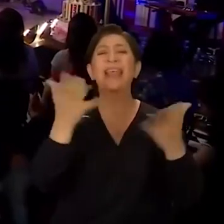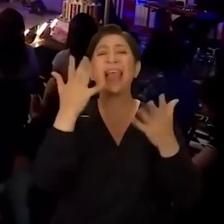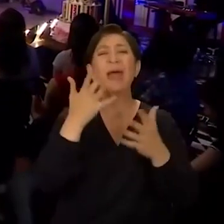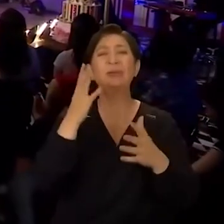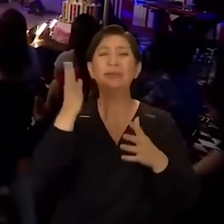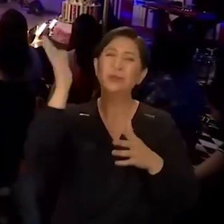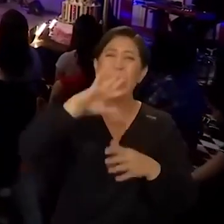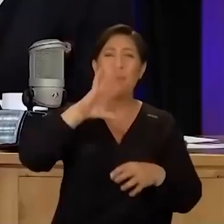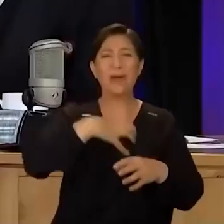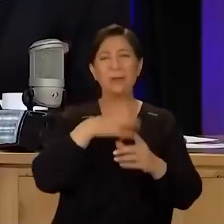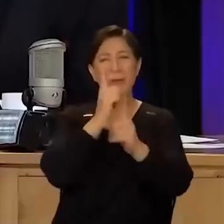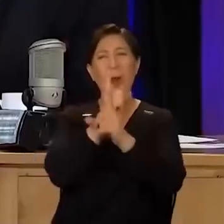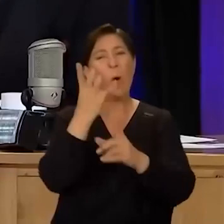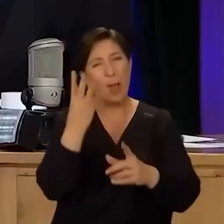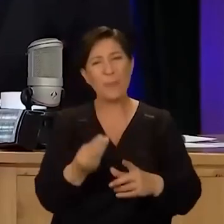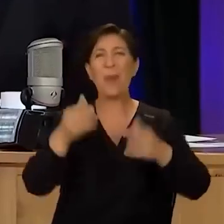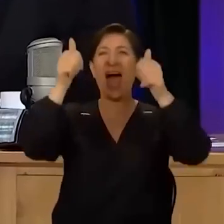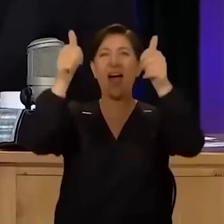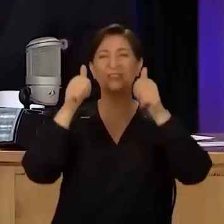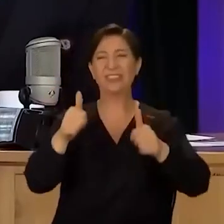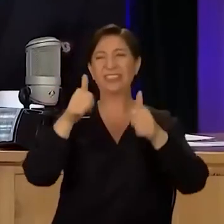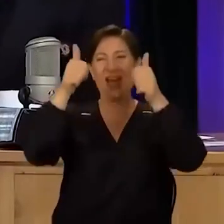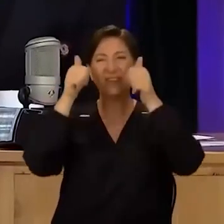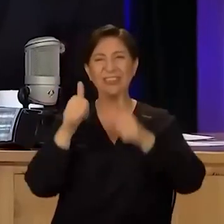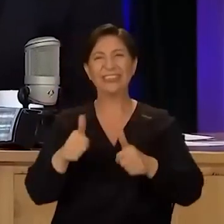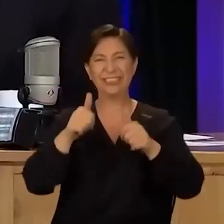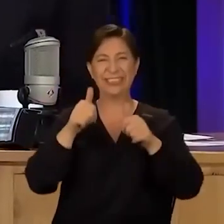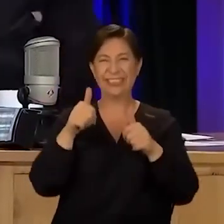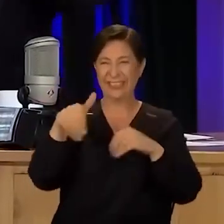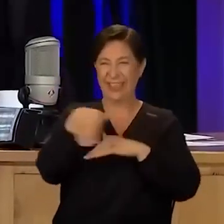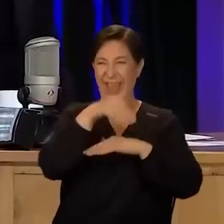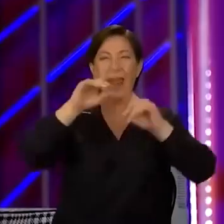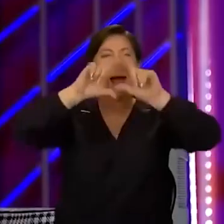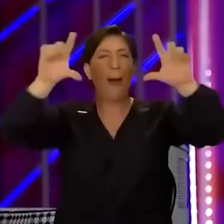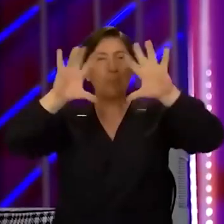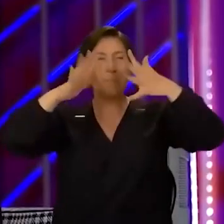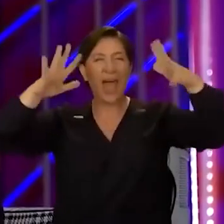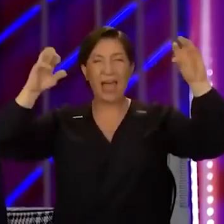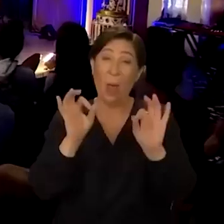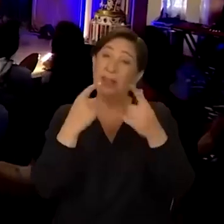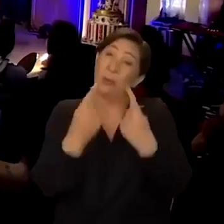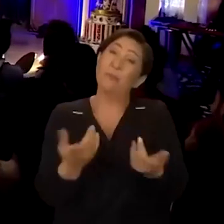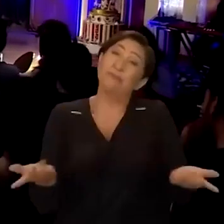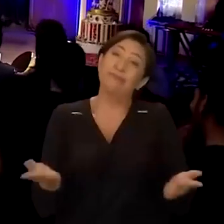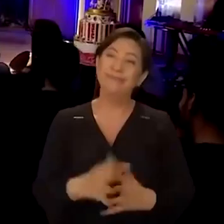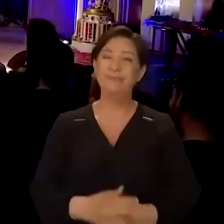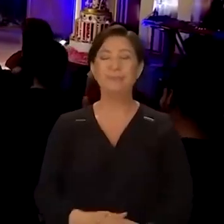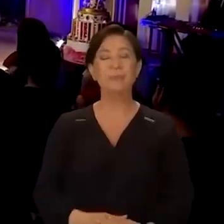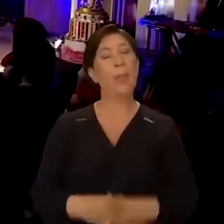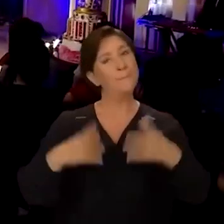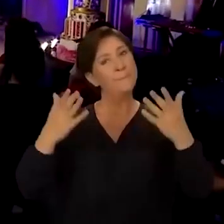mekânın olabilir miyim hani böyle bütün afişlerle filan kaplıyor Yolları bahaneye onlar falan böyle geliyor pekala